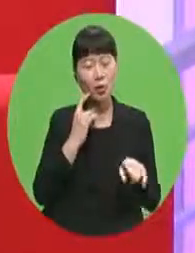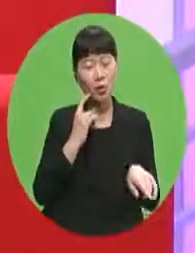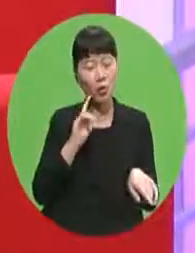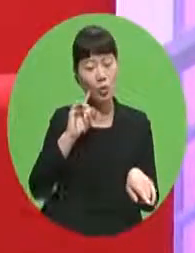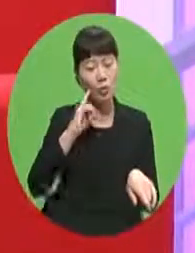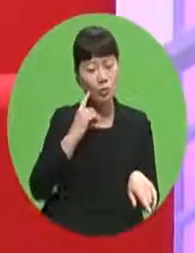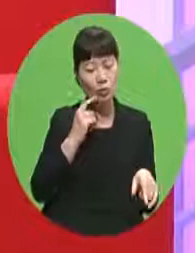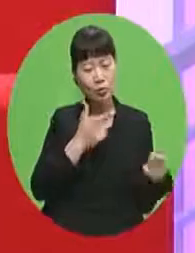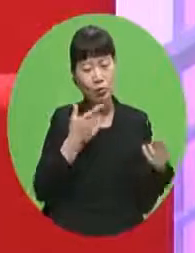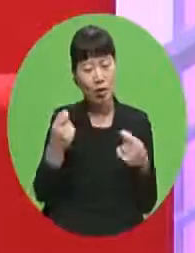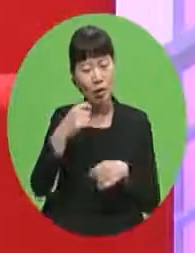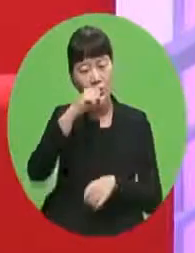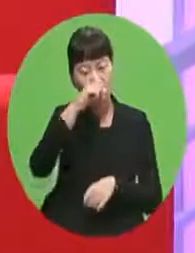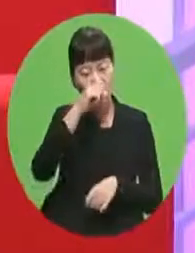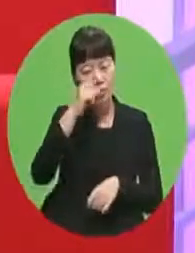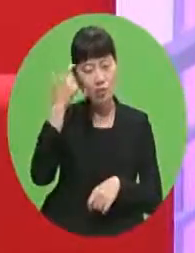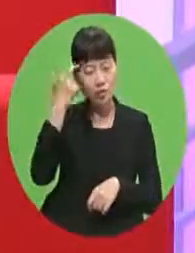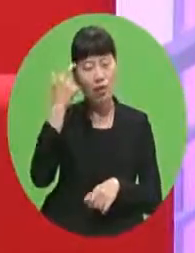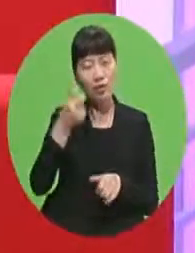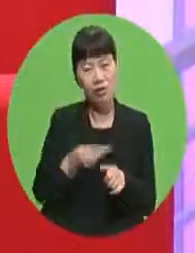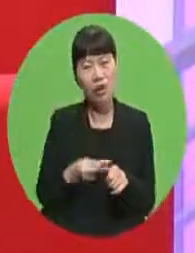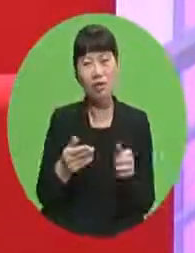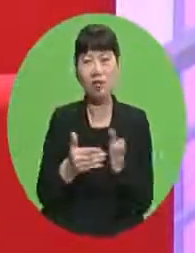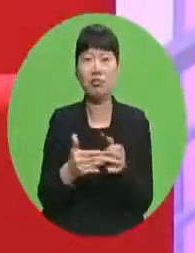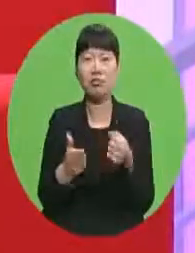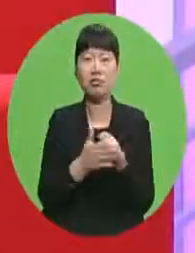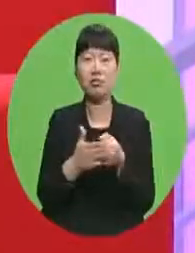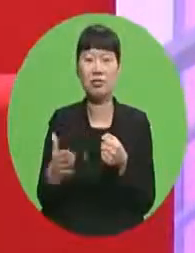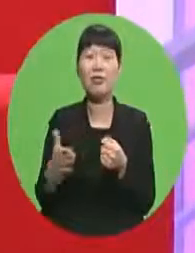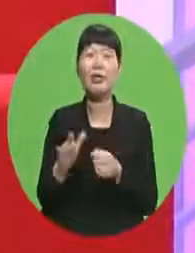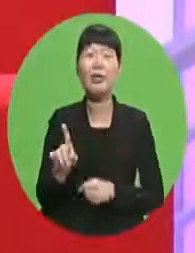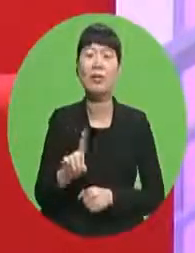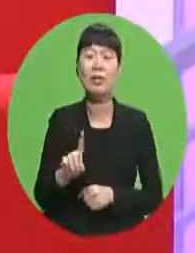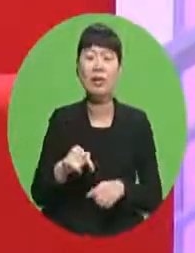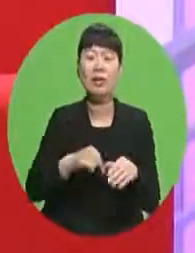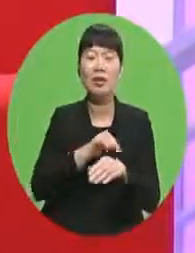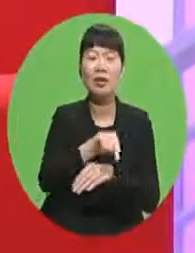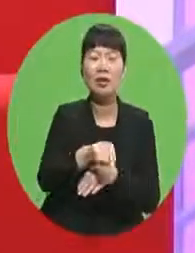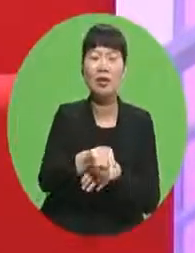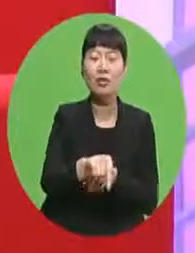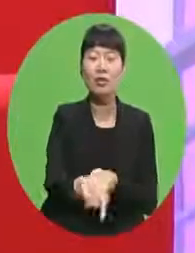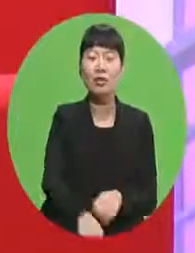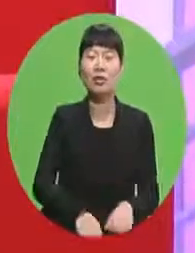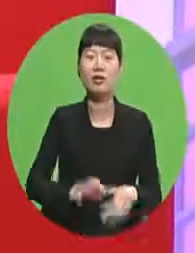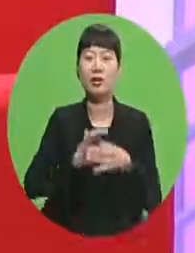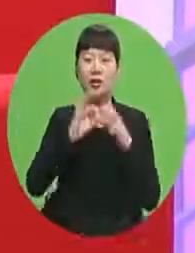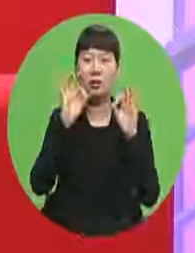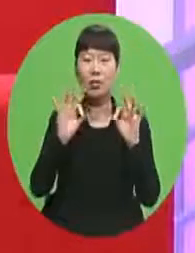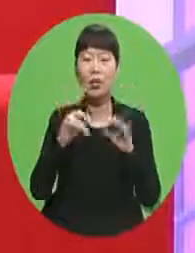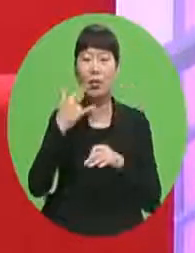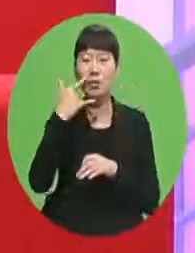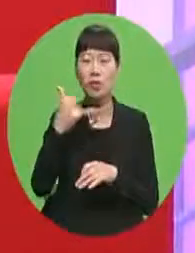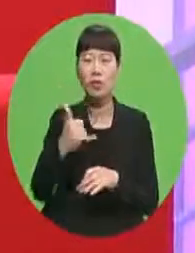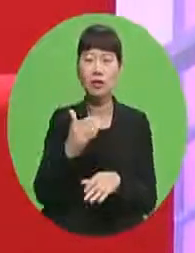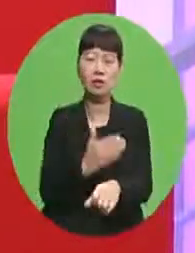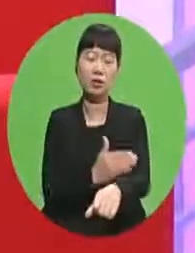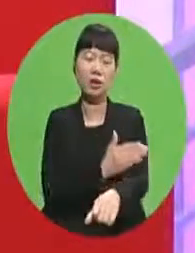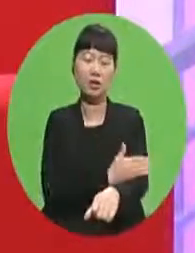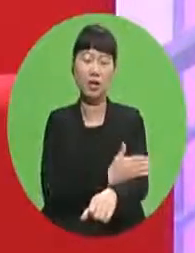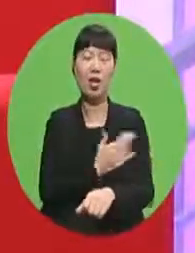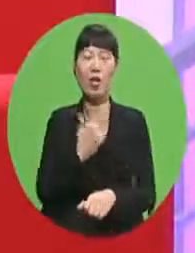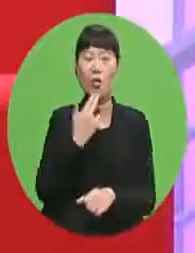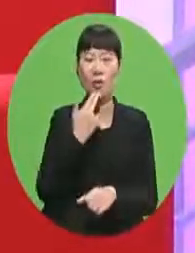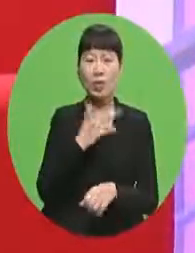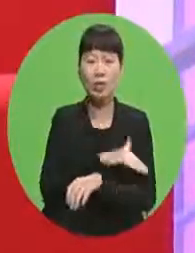거가 다 좋은 건가 보다. 뭐 이런 식의 생각들을 할 수가 있기 때문에 사실은 외부와의 관계에서는 부모가 과장되지 않게